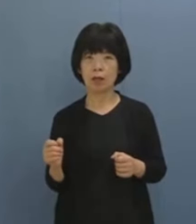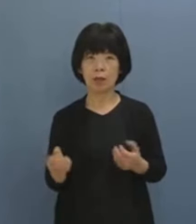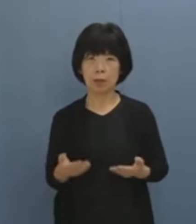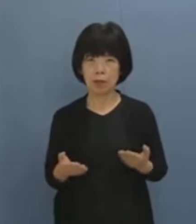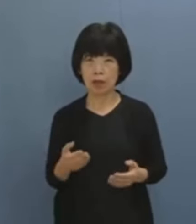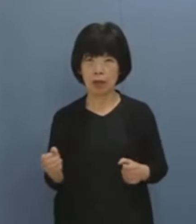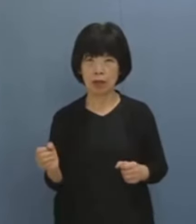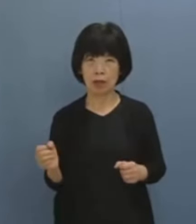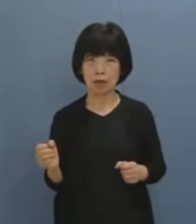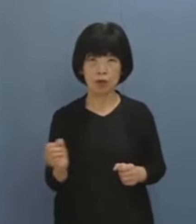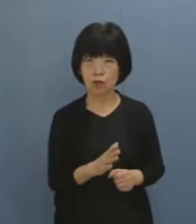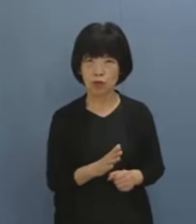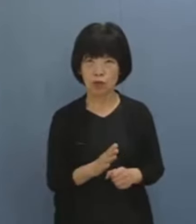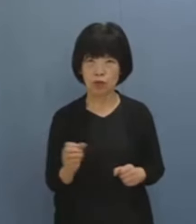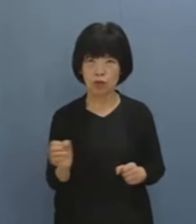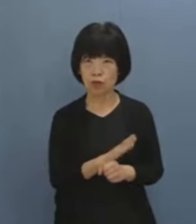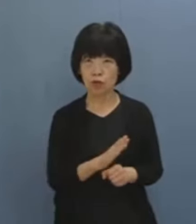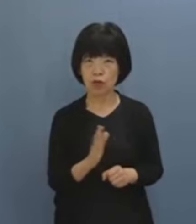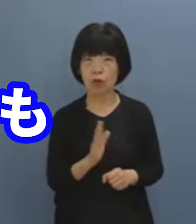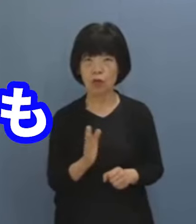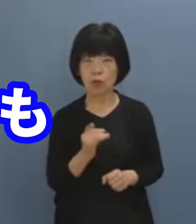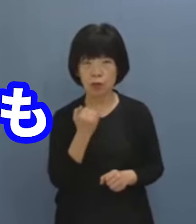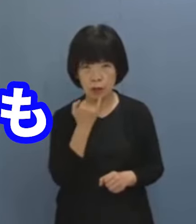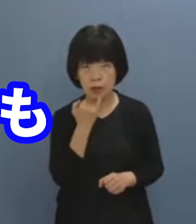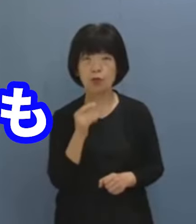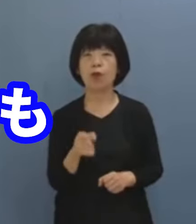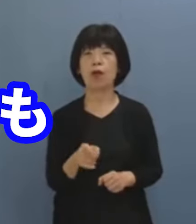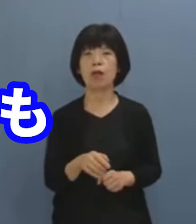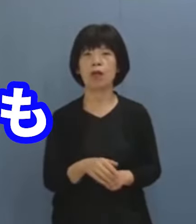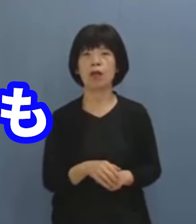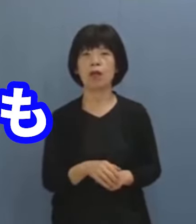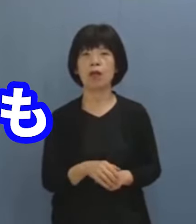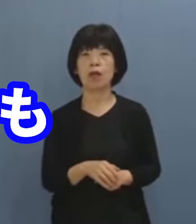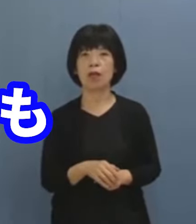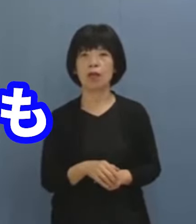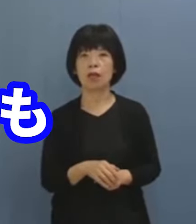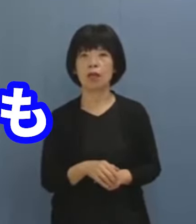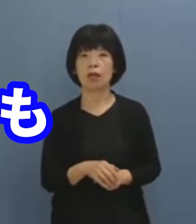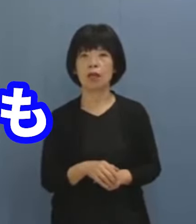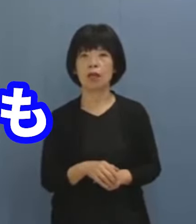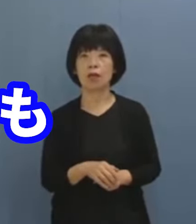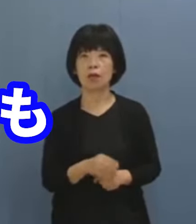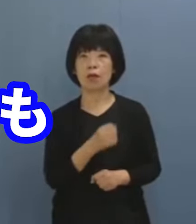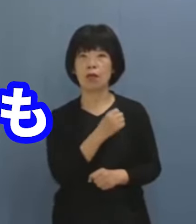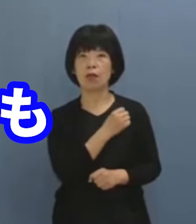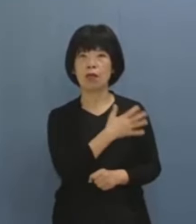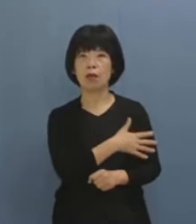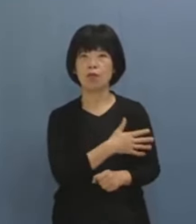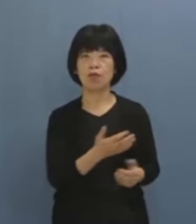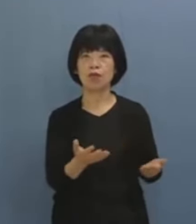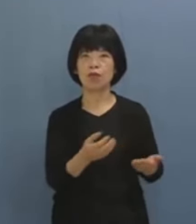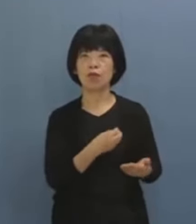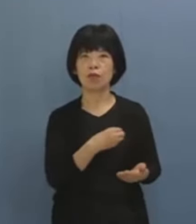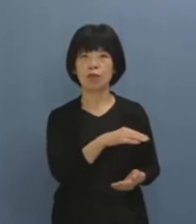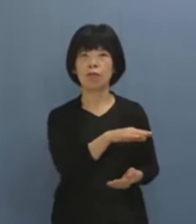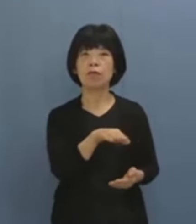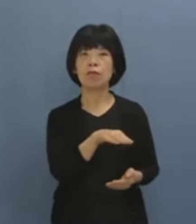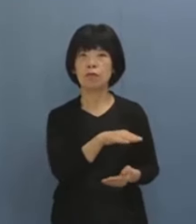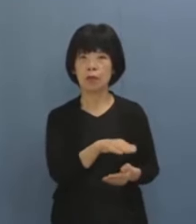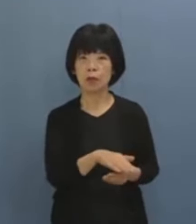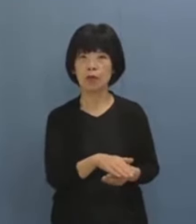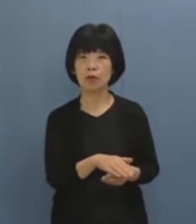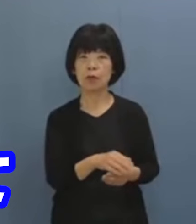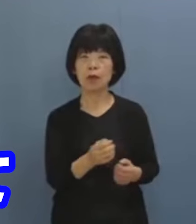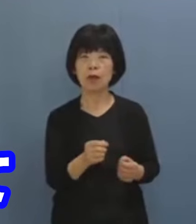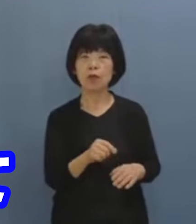が十分でなかったり、まあ、あとは幹部職員の中でも特に新建設推進室の